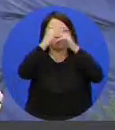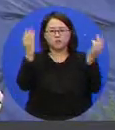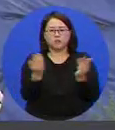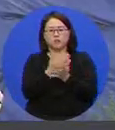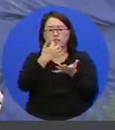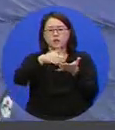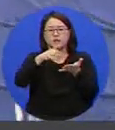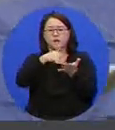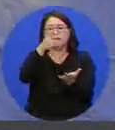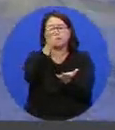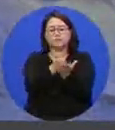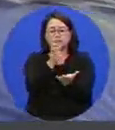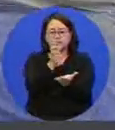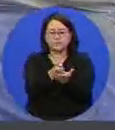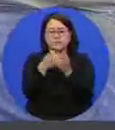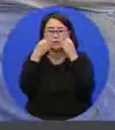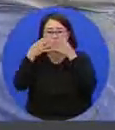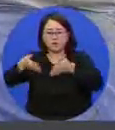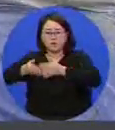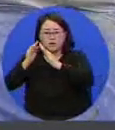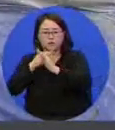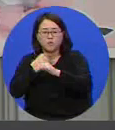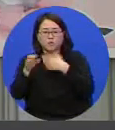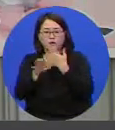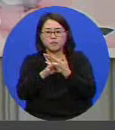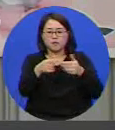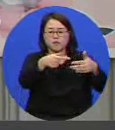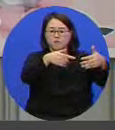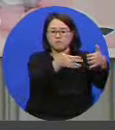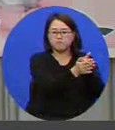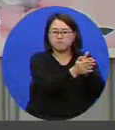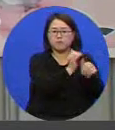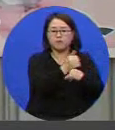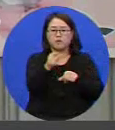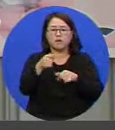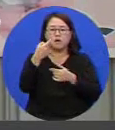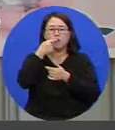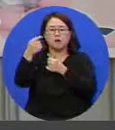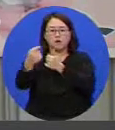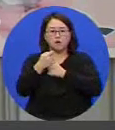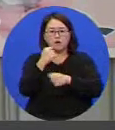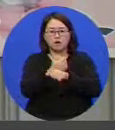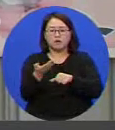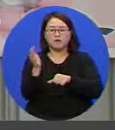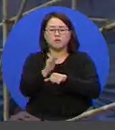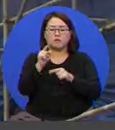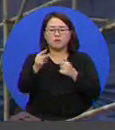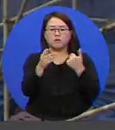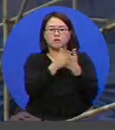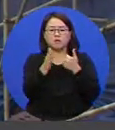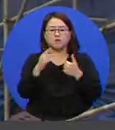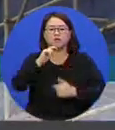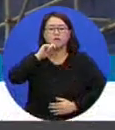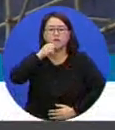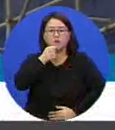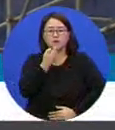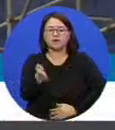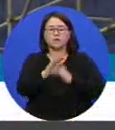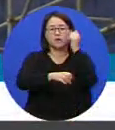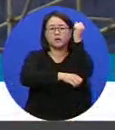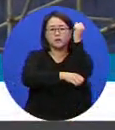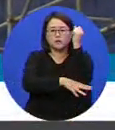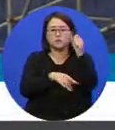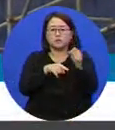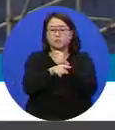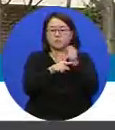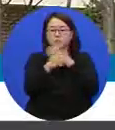학교의 통폐합을 요구하는데 이런 학교 총량제로 학교 신설이 어렵습니다. 하지만 근본적인 원인은 신축 비용을